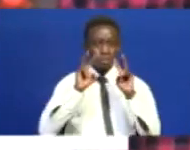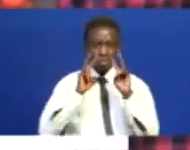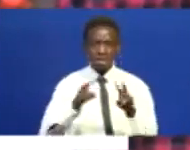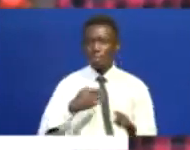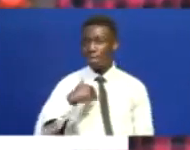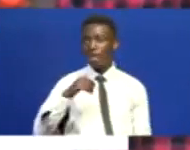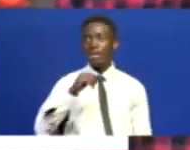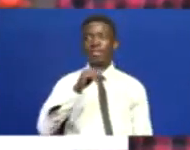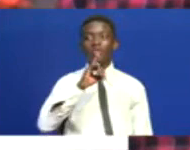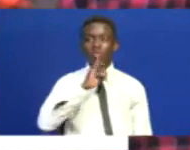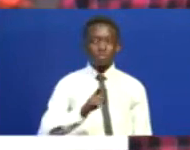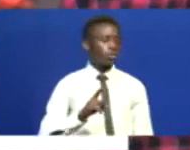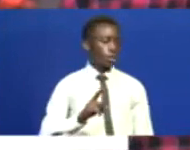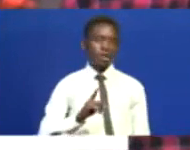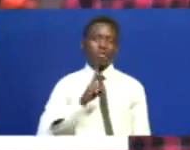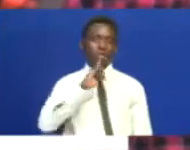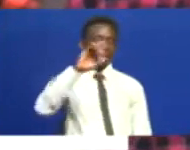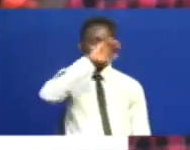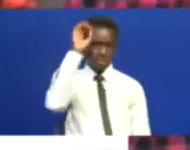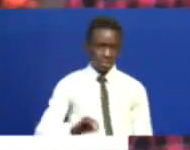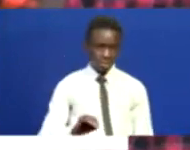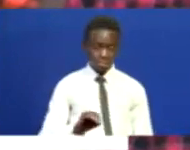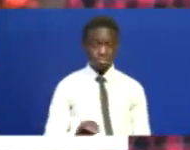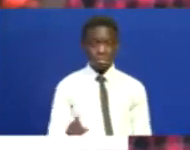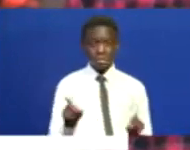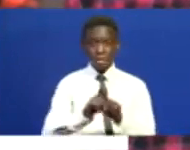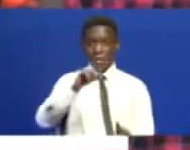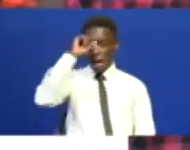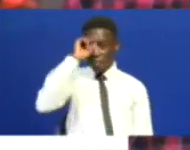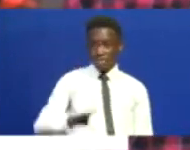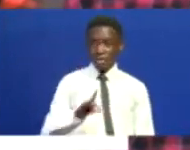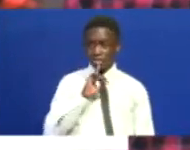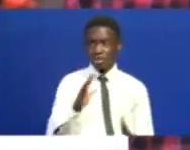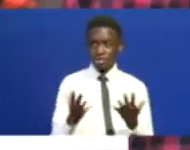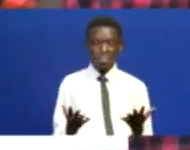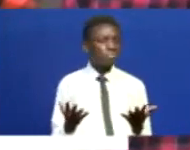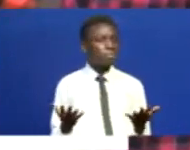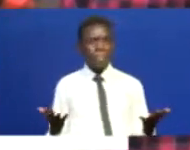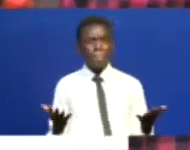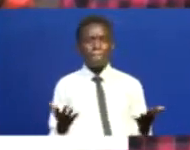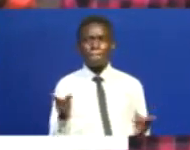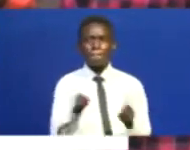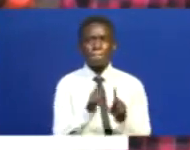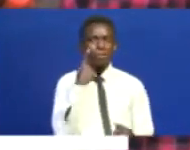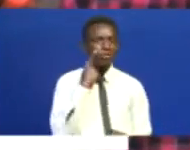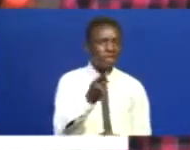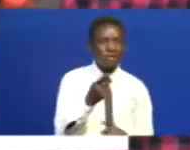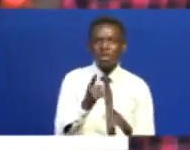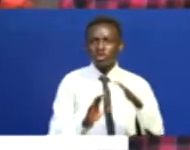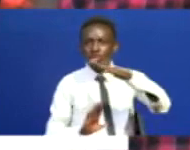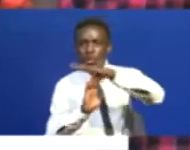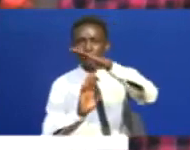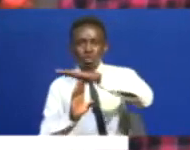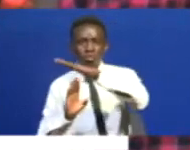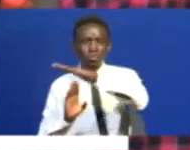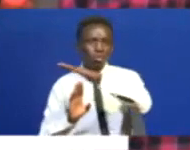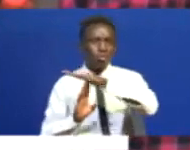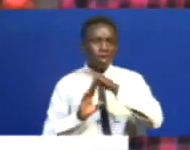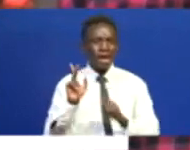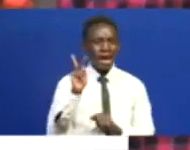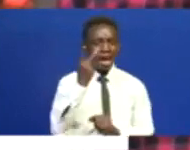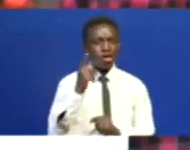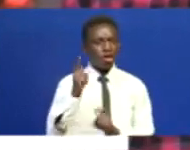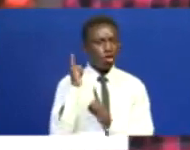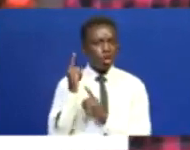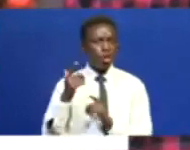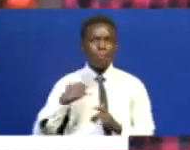hapo. Vile governor amesema kwa ranking ile vitu watalii wanatafuta Kenya, ya kwanza ni wanyama wa pori. Ya